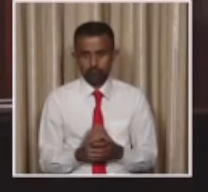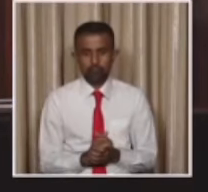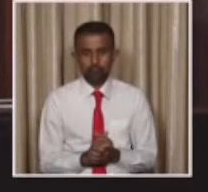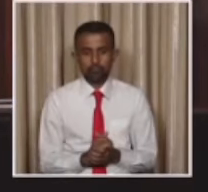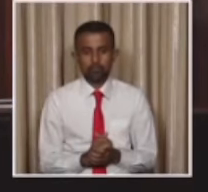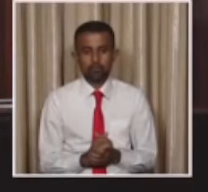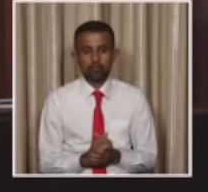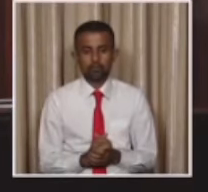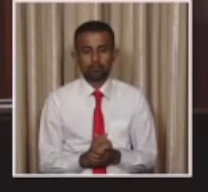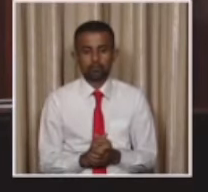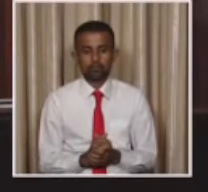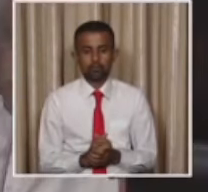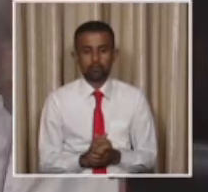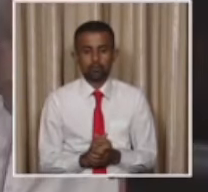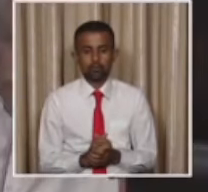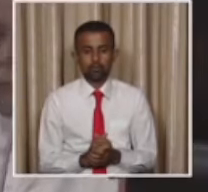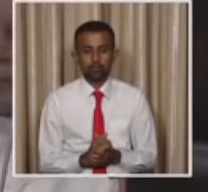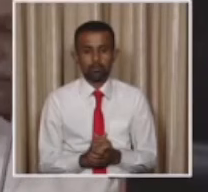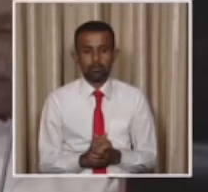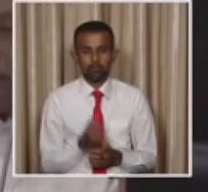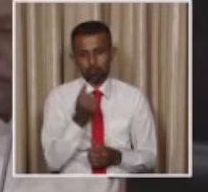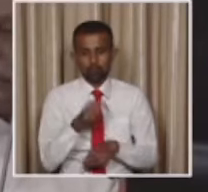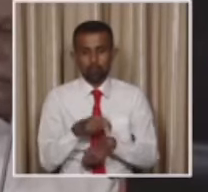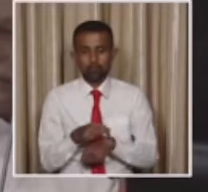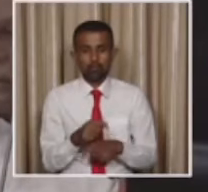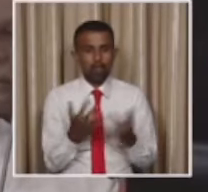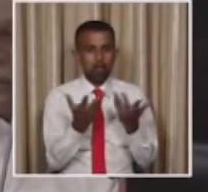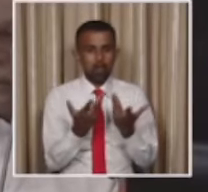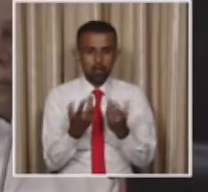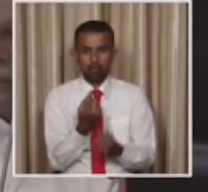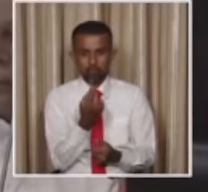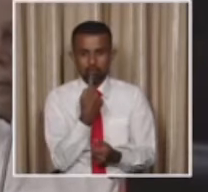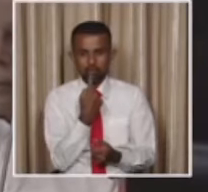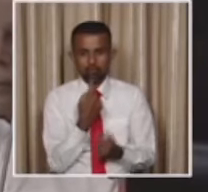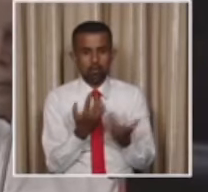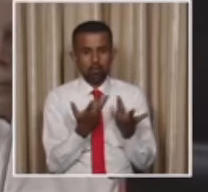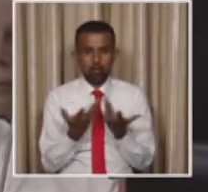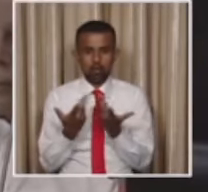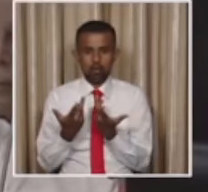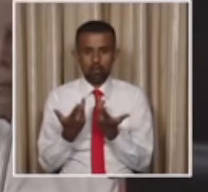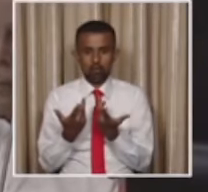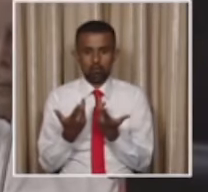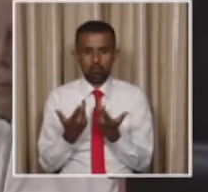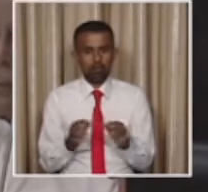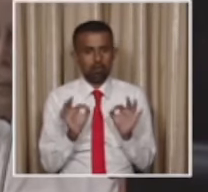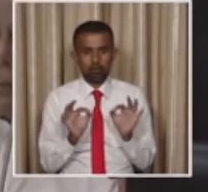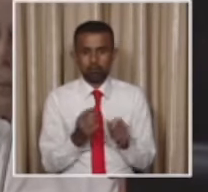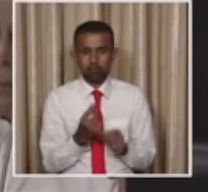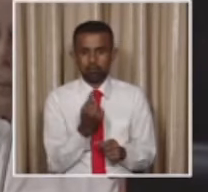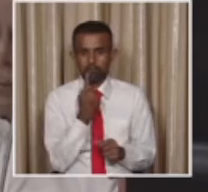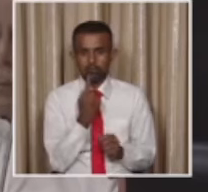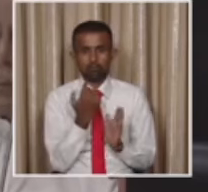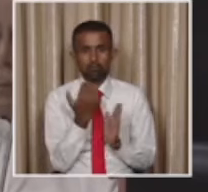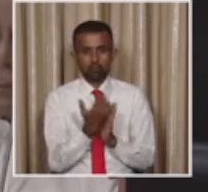මට පොඩ්ඩක් දෙන්න. විශේෂයෙන්ම එතුමා සංඛ්‍යාලේඛනක මම හිතන්නේ සංඛ්‍යාලේඛන හරි කියලා කොහොම හරි මම